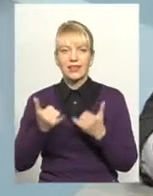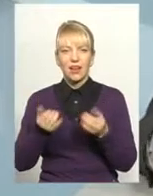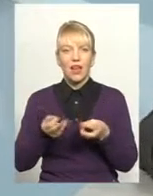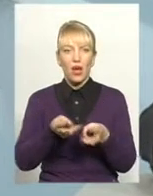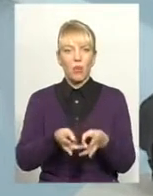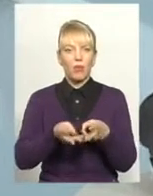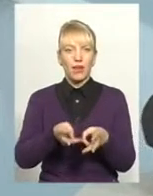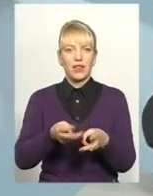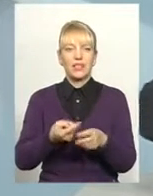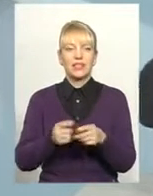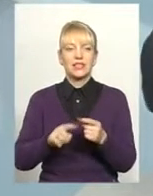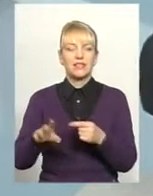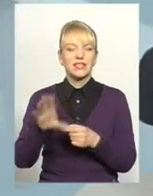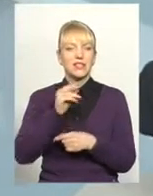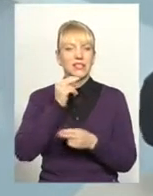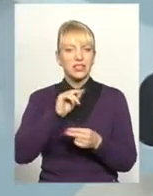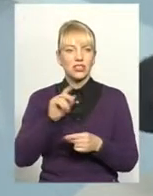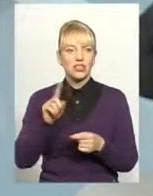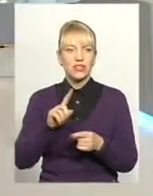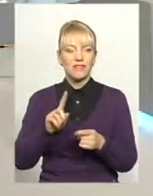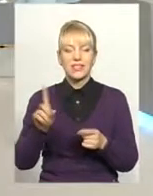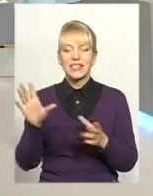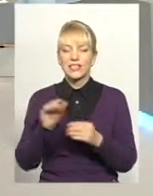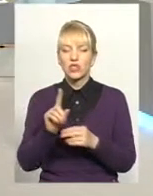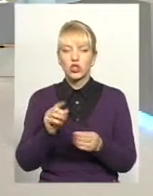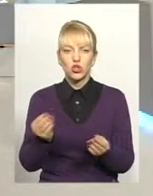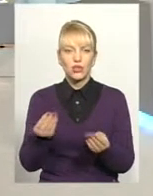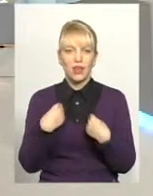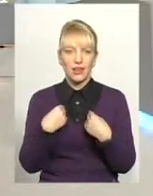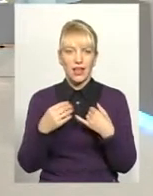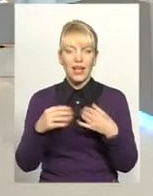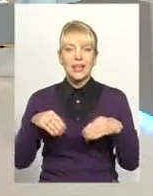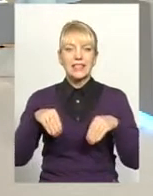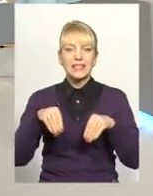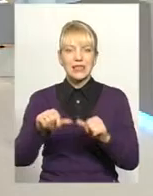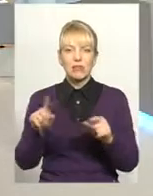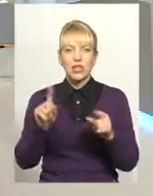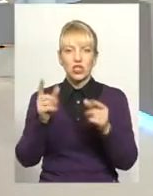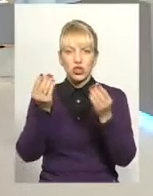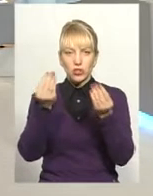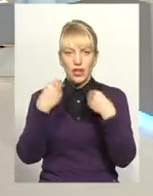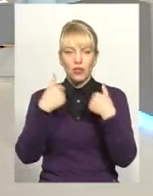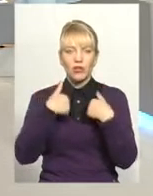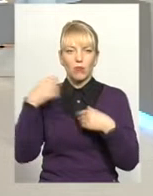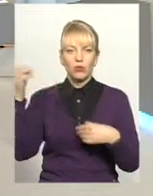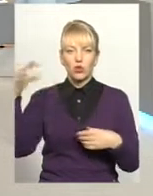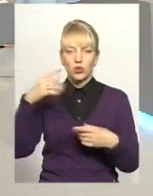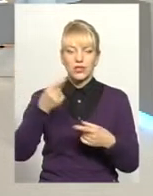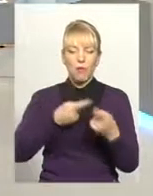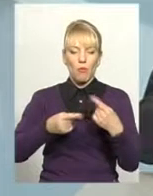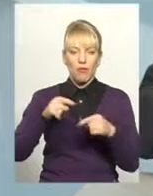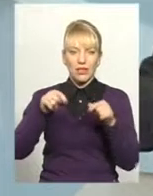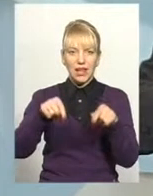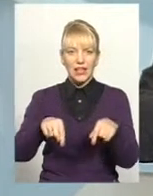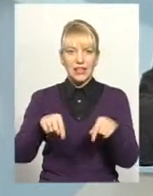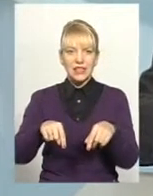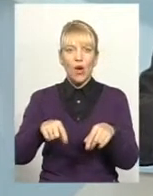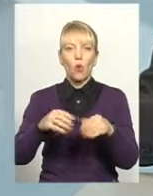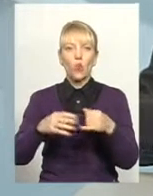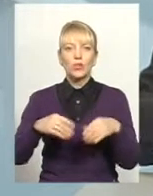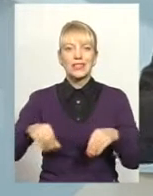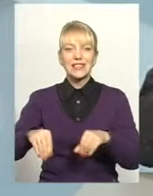вони повертають все, що дала земля, що вона отримала від сонця, повертає назад в землю. І фактично